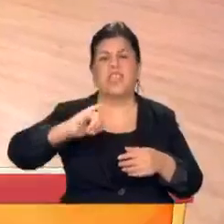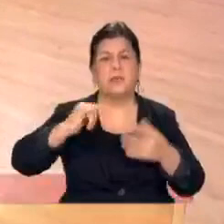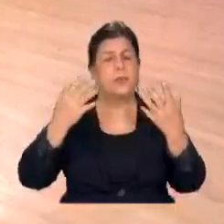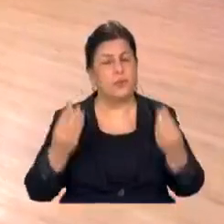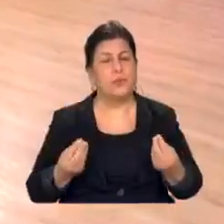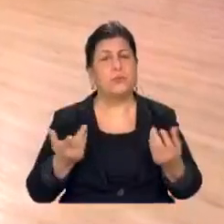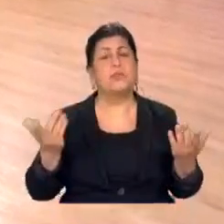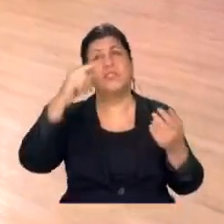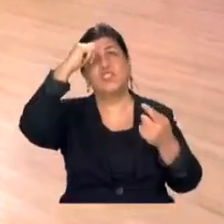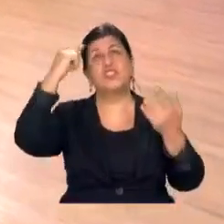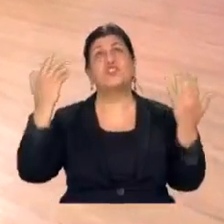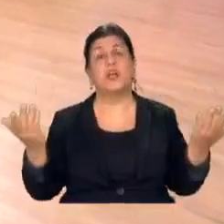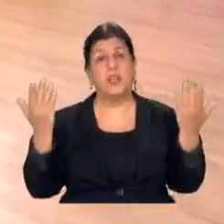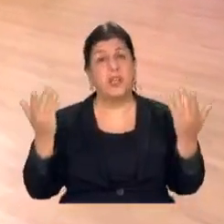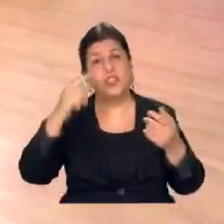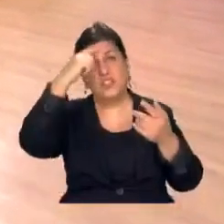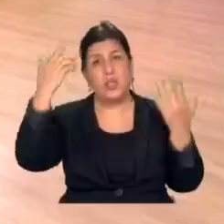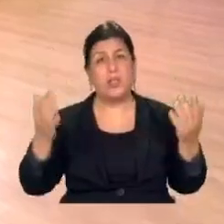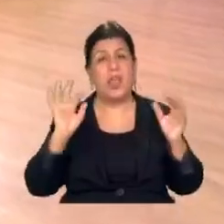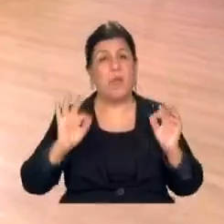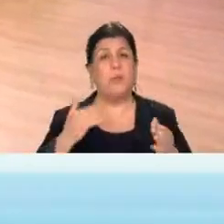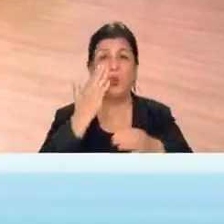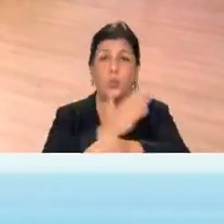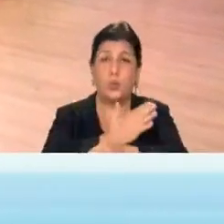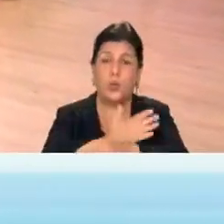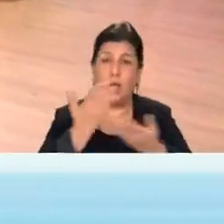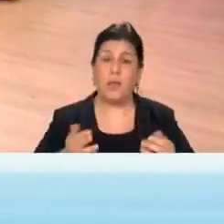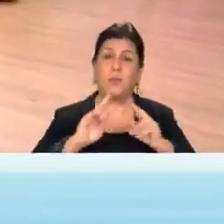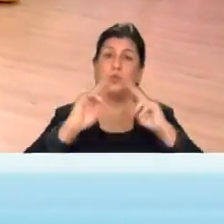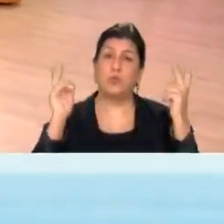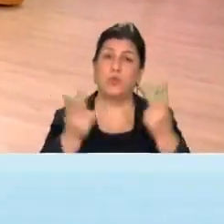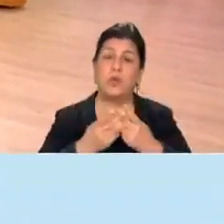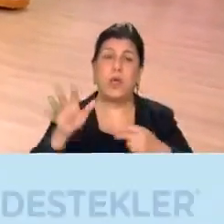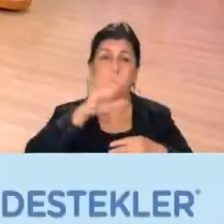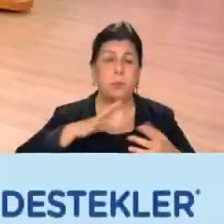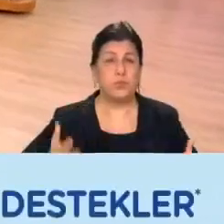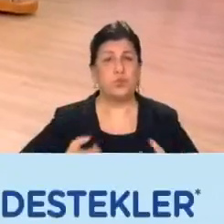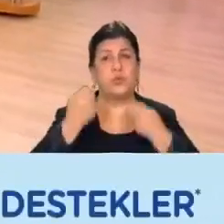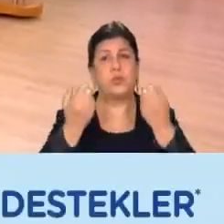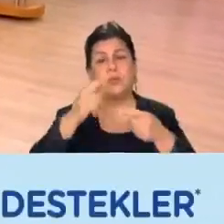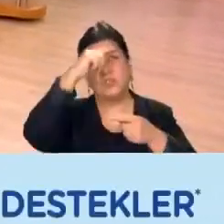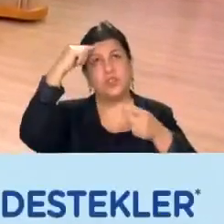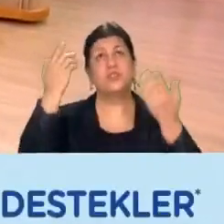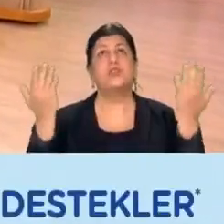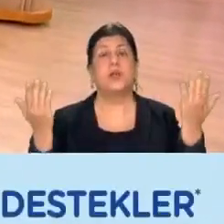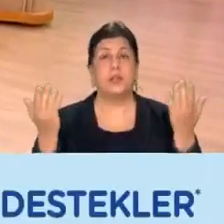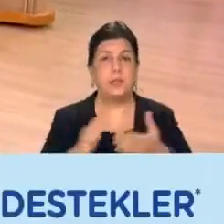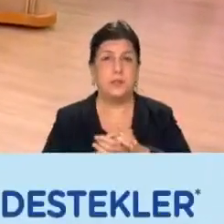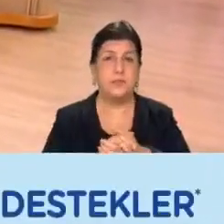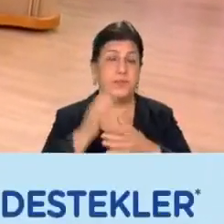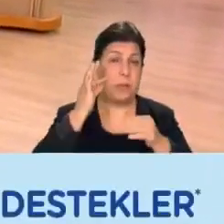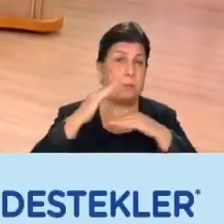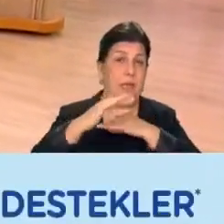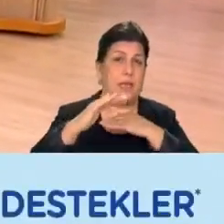İnşallah hem bütün dünya İnşallah tabii kurtulalım Biz millet olarak bir